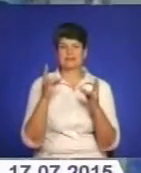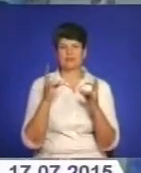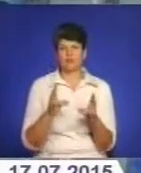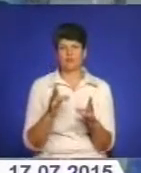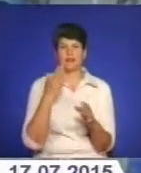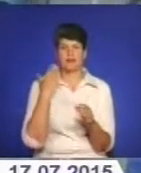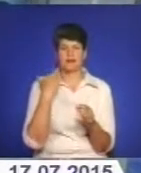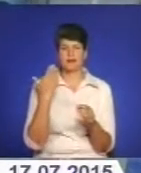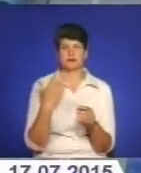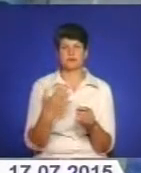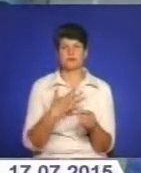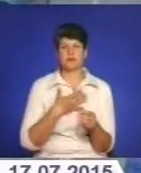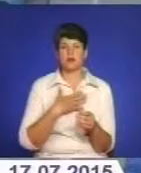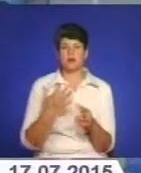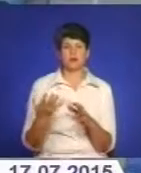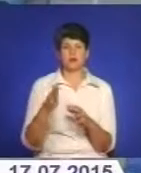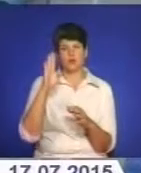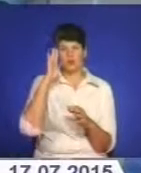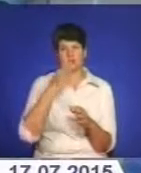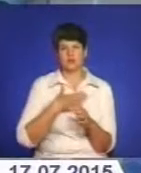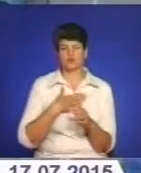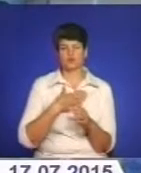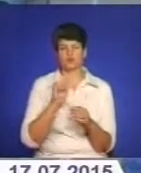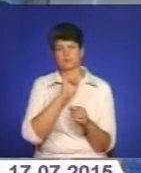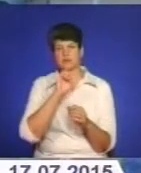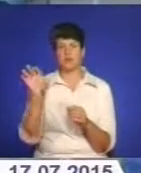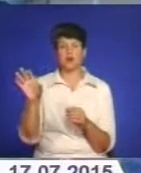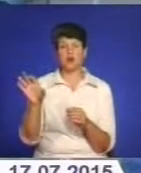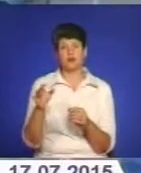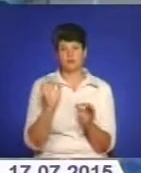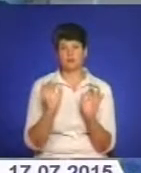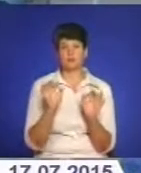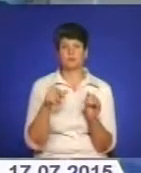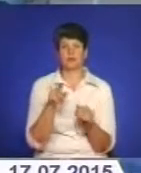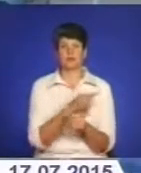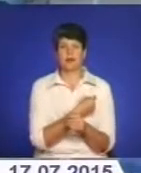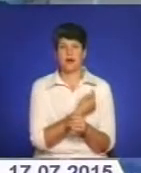що вибухову хвилю кинув нашого бійця. Але нормально, пішов в лікарню,